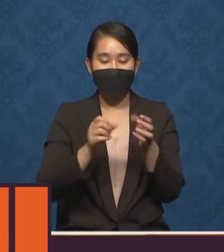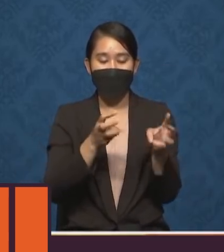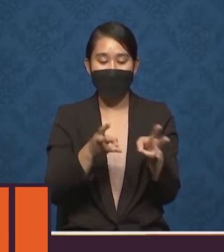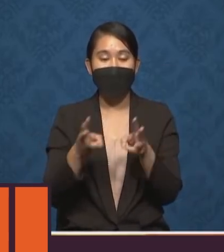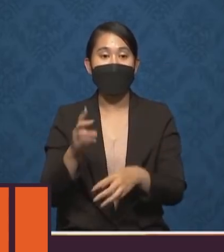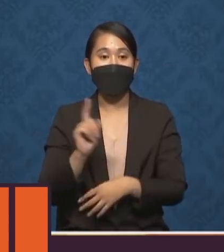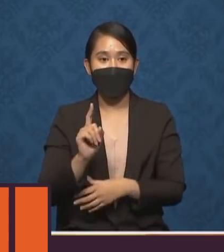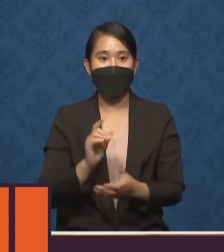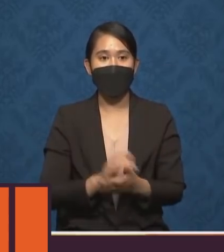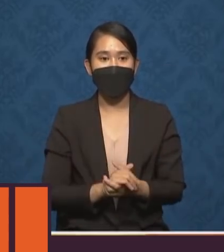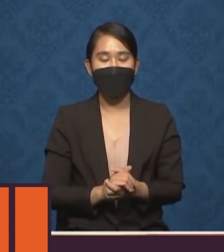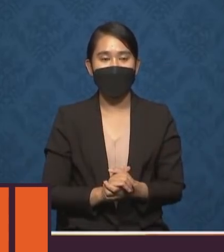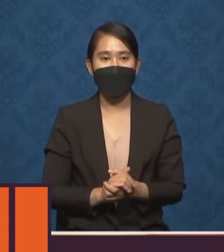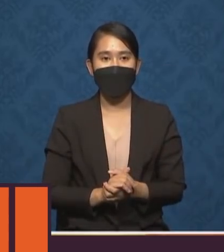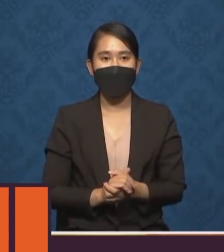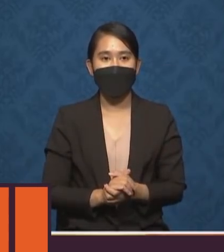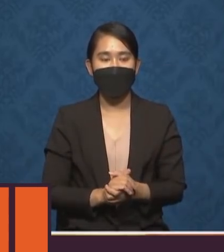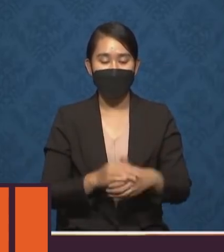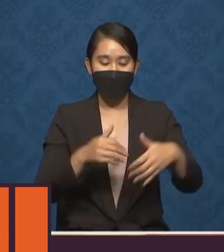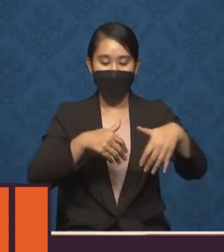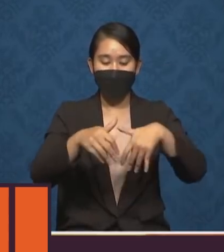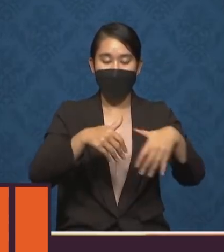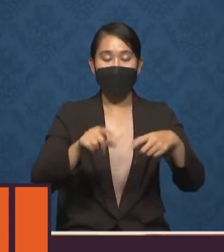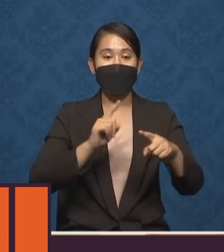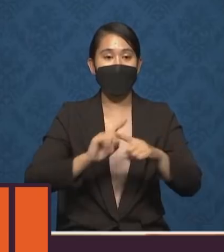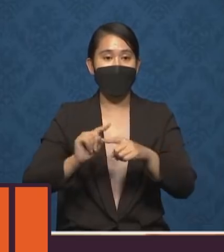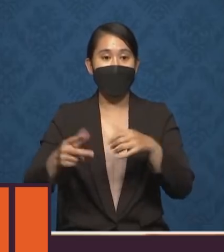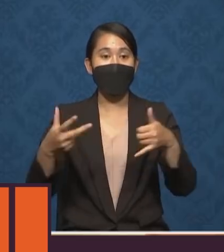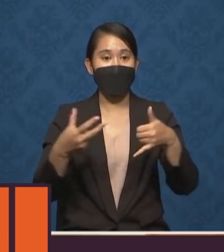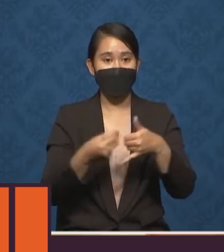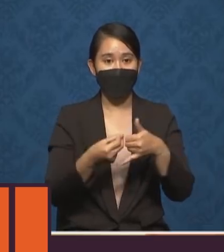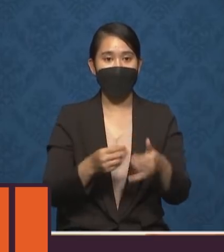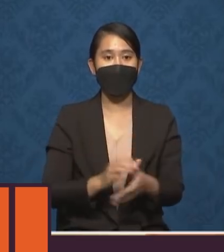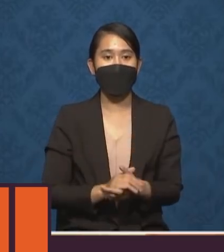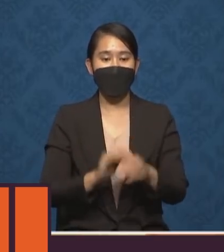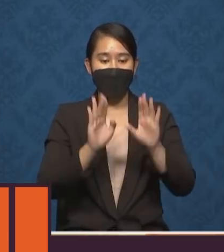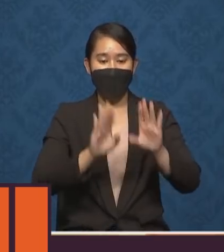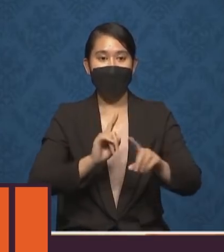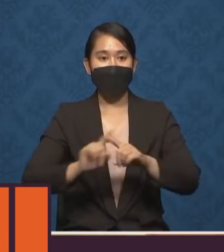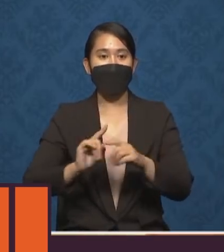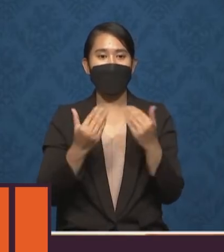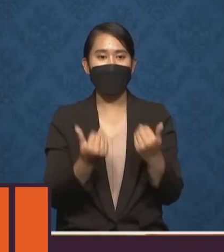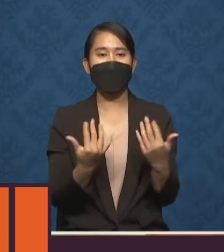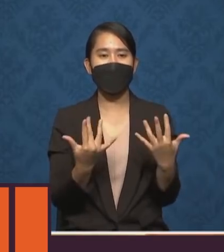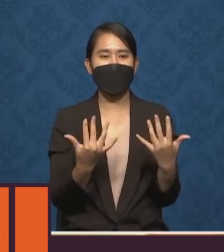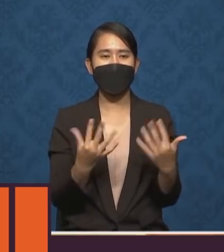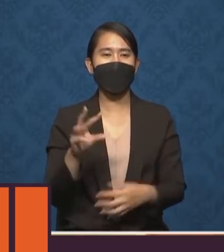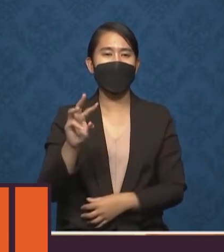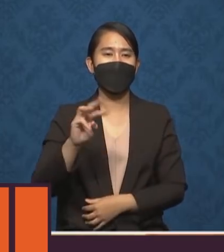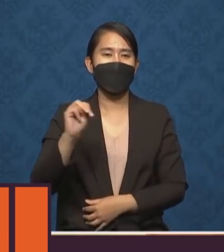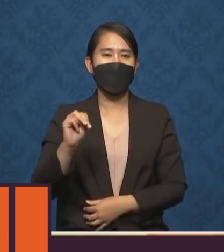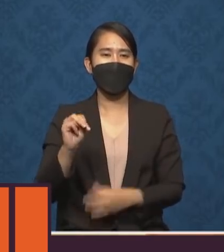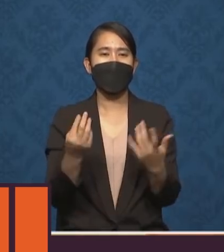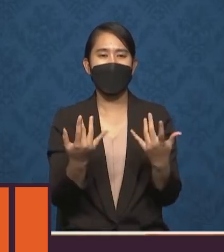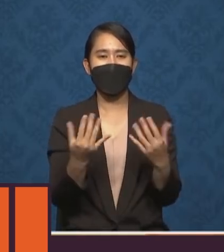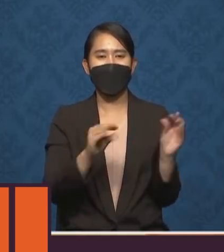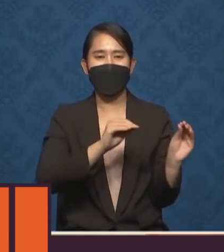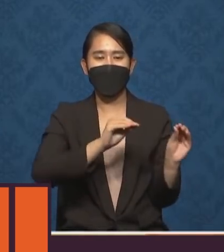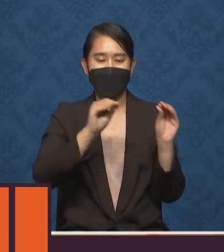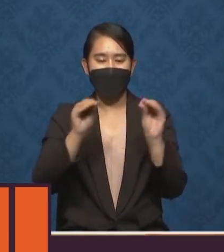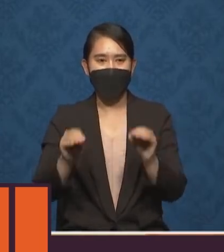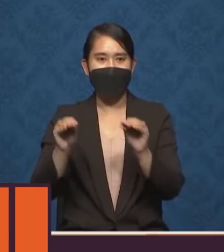ให้กับประชาชนให้มีความหลากหลายทุกวันนี้คนที่ราโมน่าก็ยังต้องรอต่อไปครับก็เลื่อนแล้วเลื่อนอีก